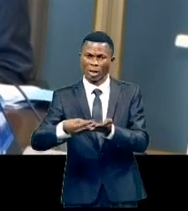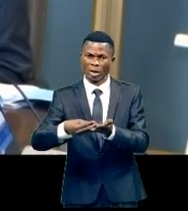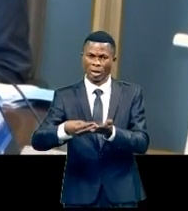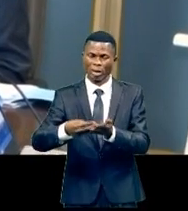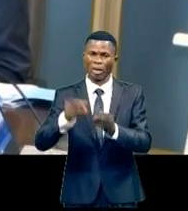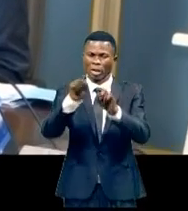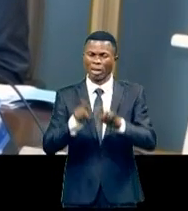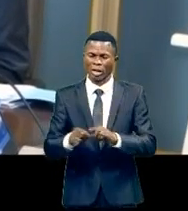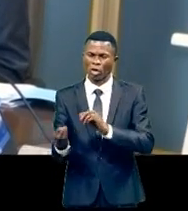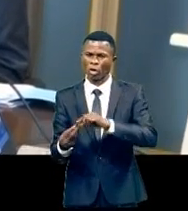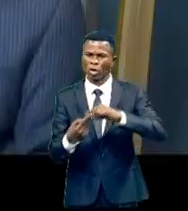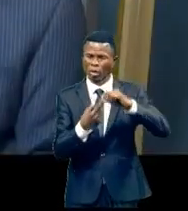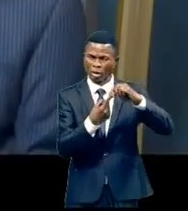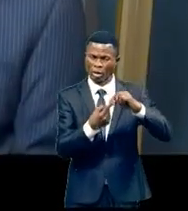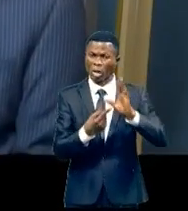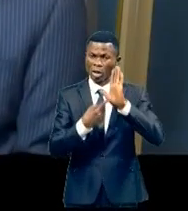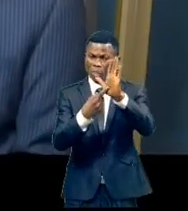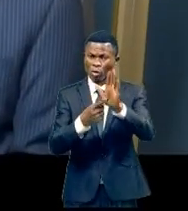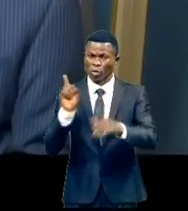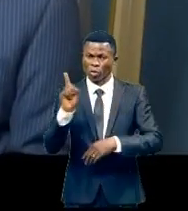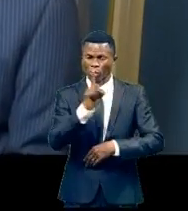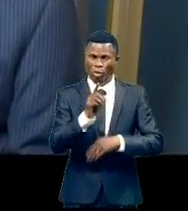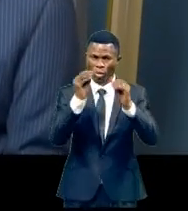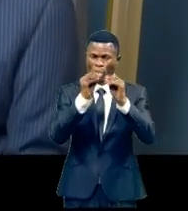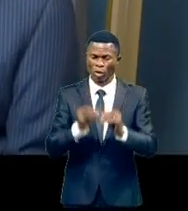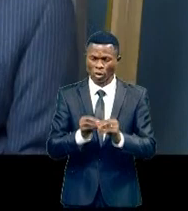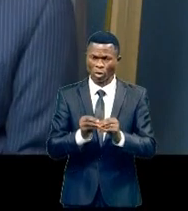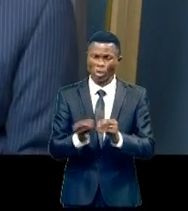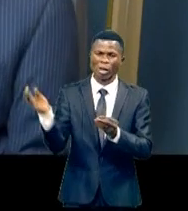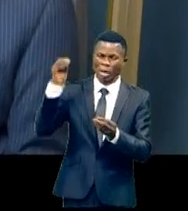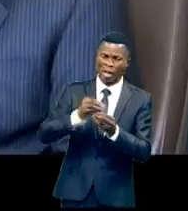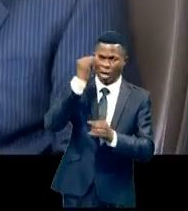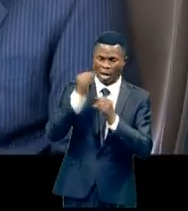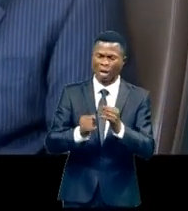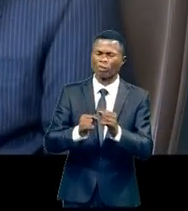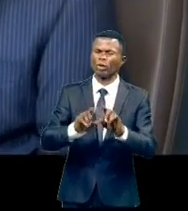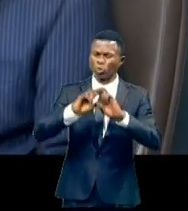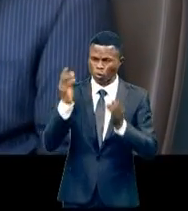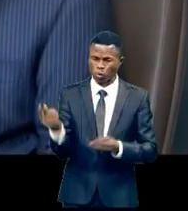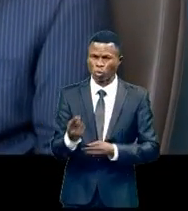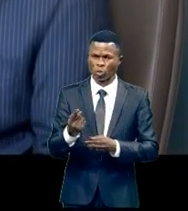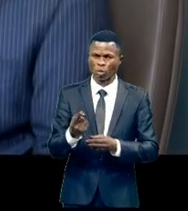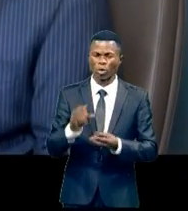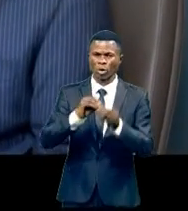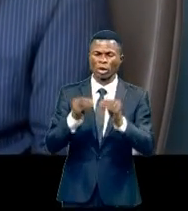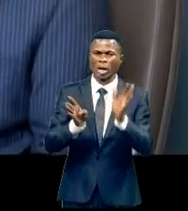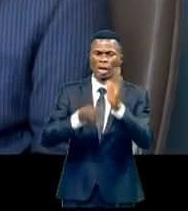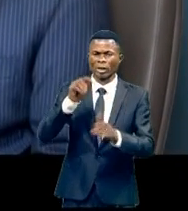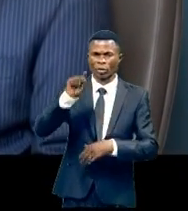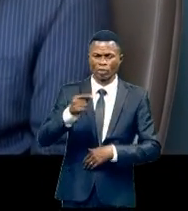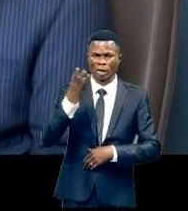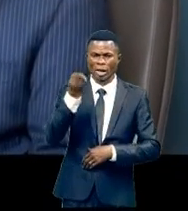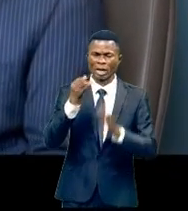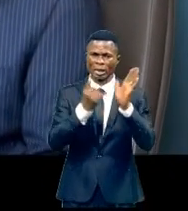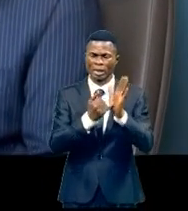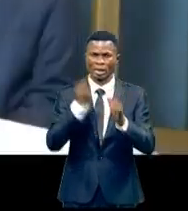comptes spéciaux dégagent chacun un solde excédentaire à la clôture respectivement de l'ordre de 14,46